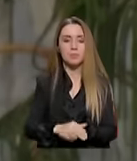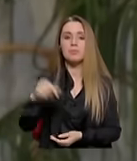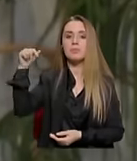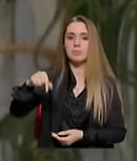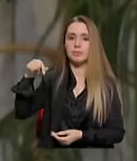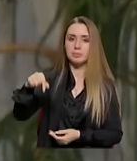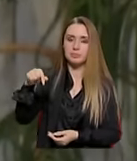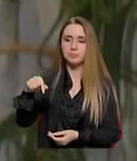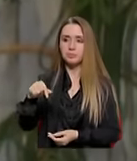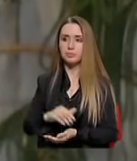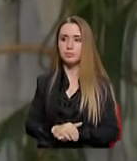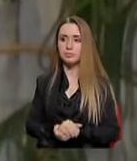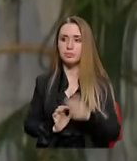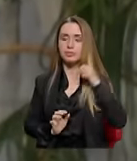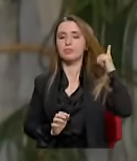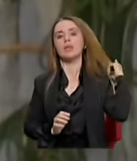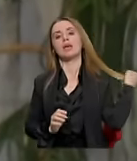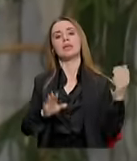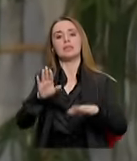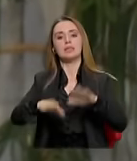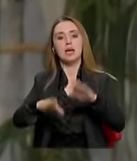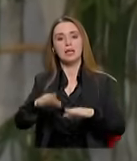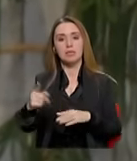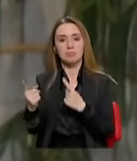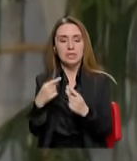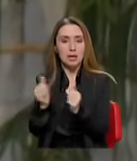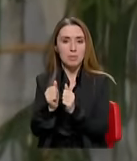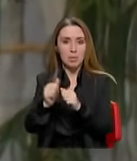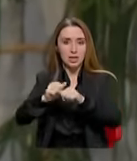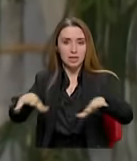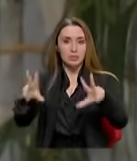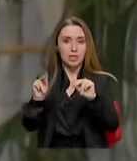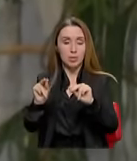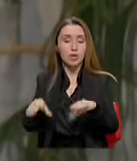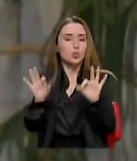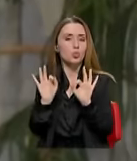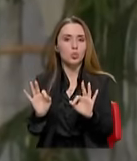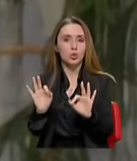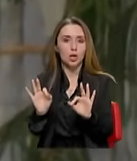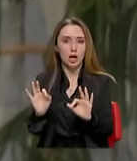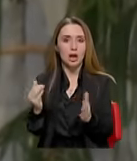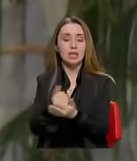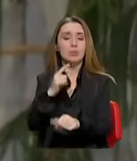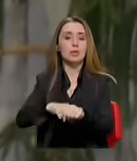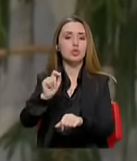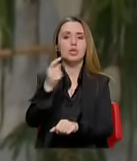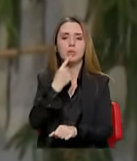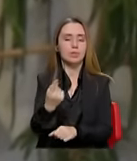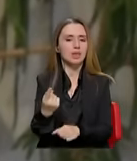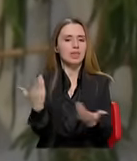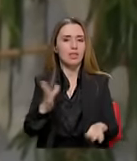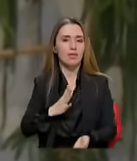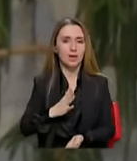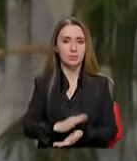şimdi Eee reklama gideceğiz biz birlikte yayınımızı tamamlayacağız mutlaka kazandığımda şunu yapacağım dediğiniz